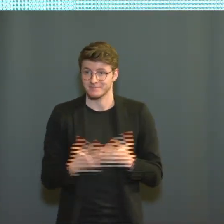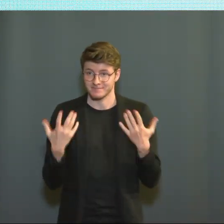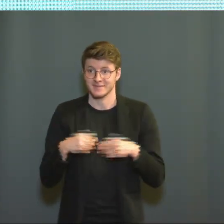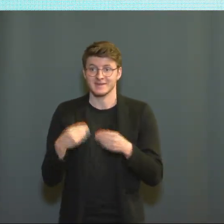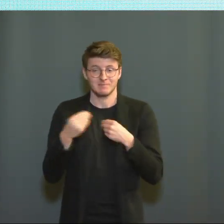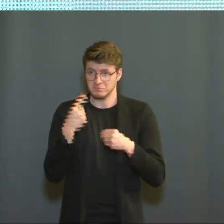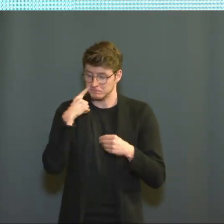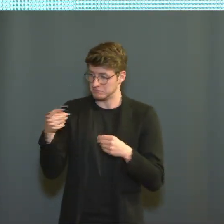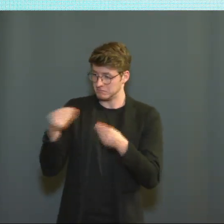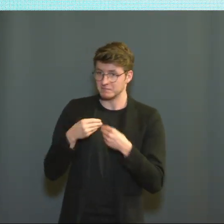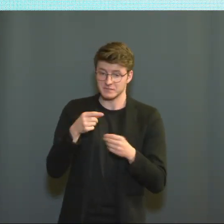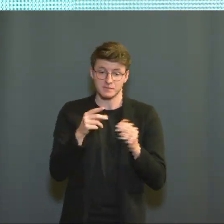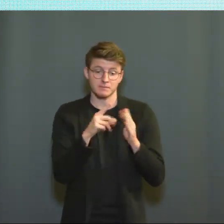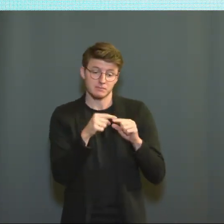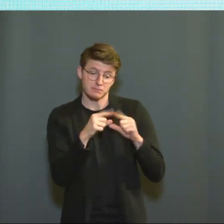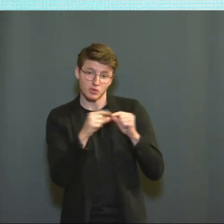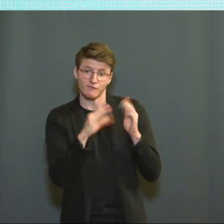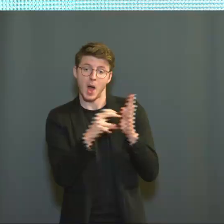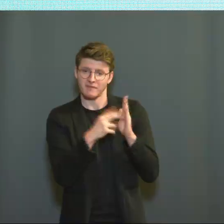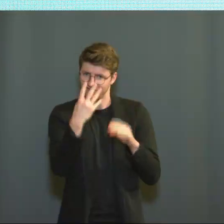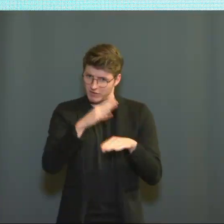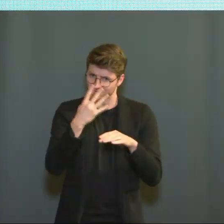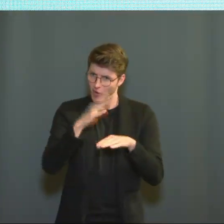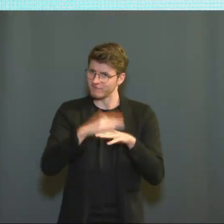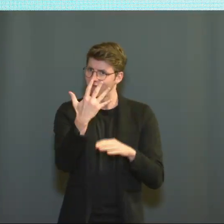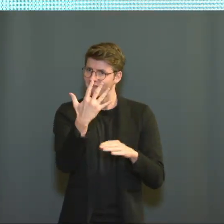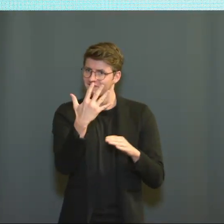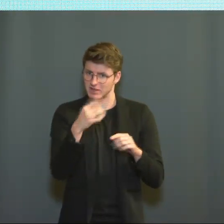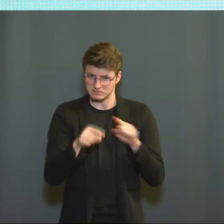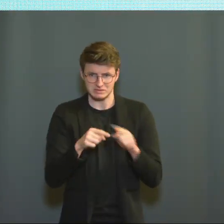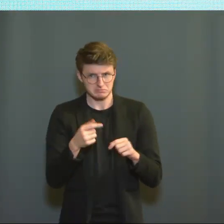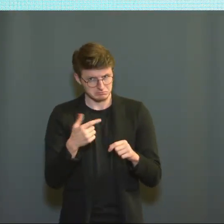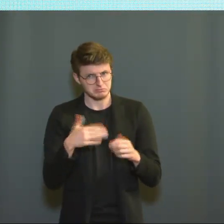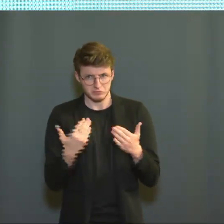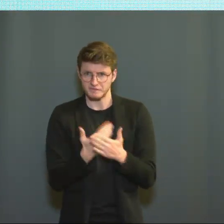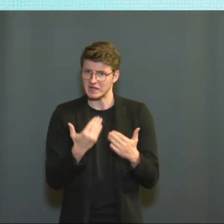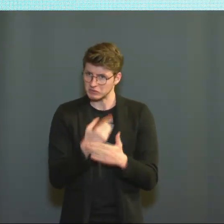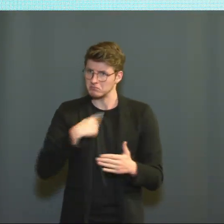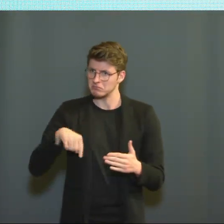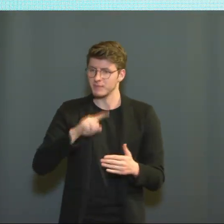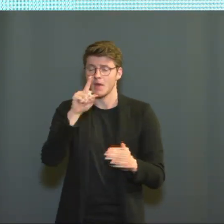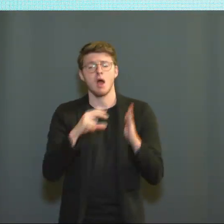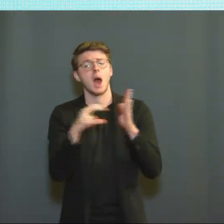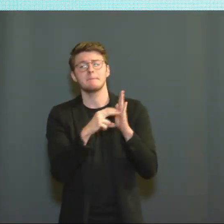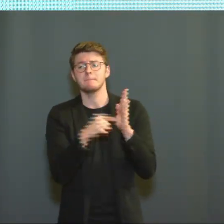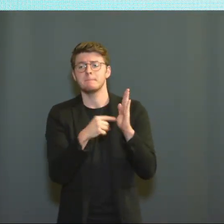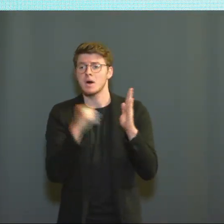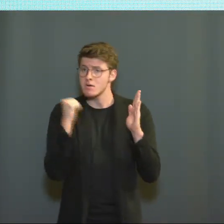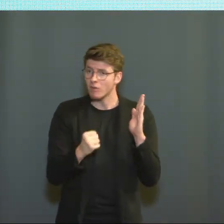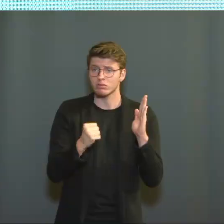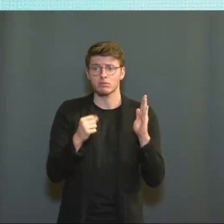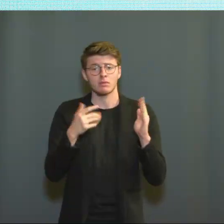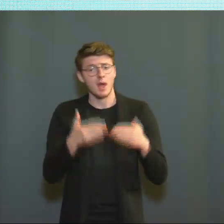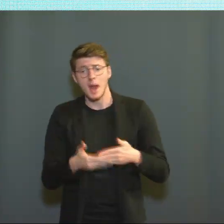5 van deze gebruikers en dat stemt ons tevreden. Maar de app zal alleen effect hebben als